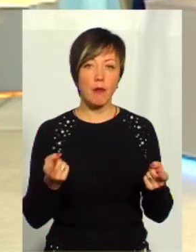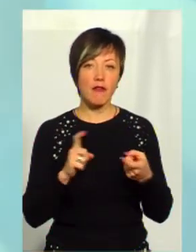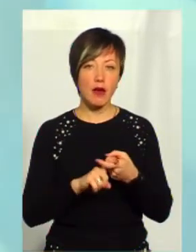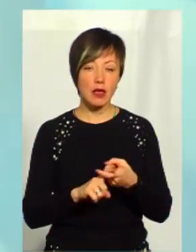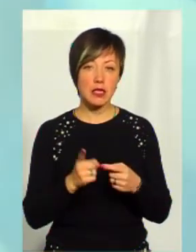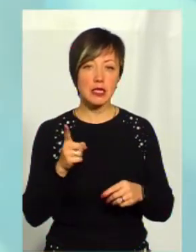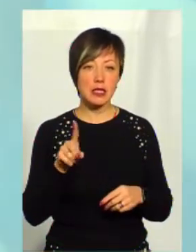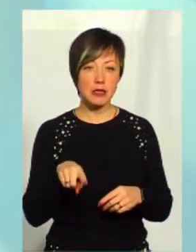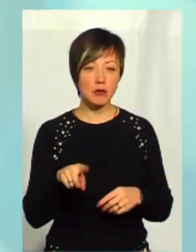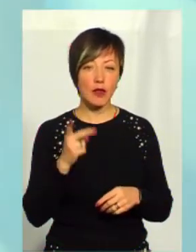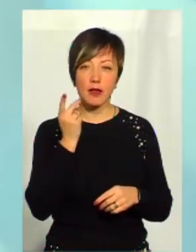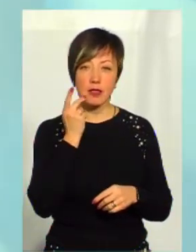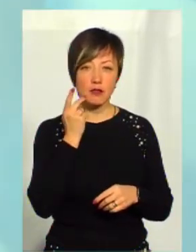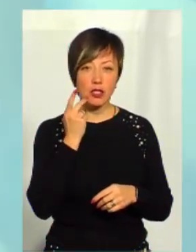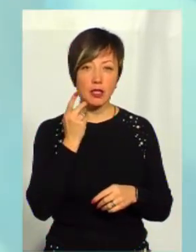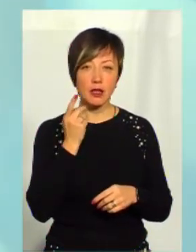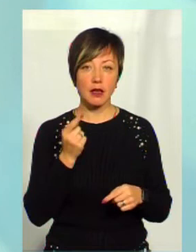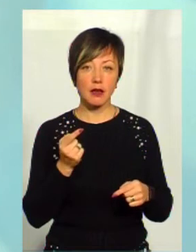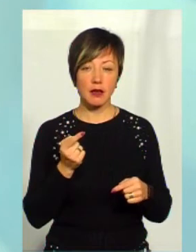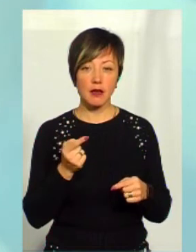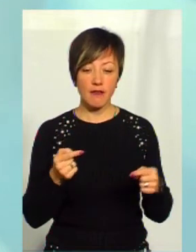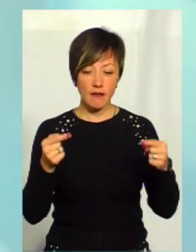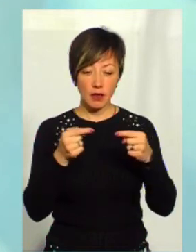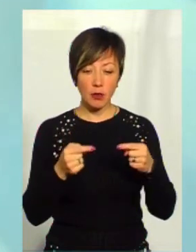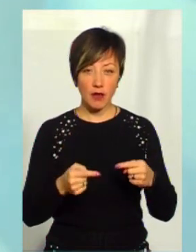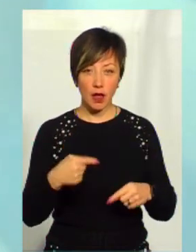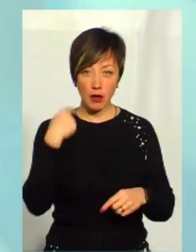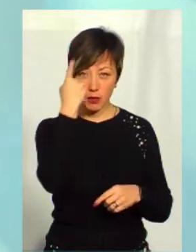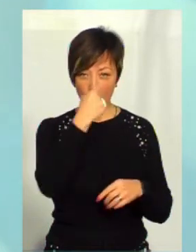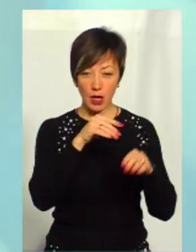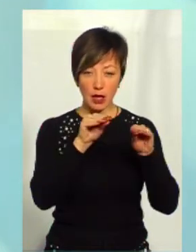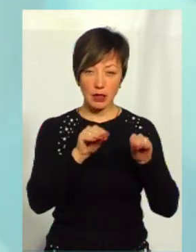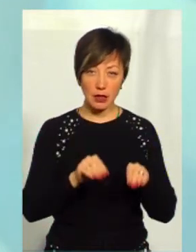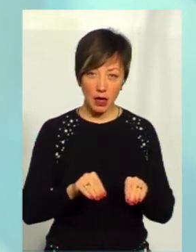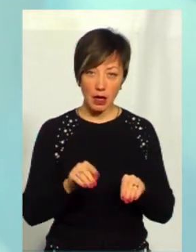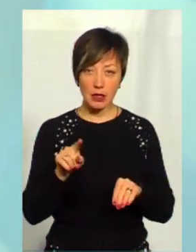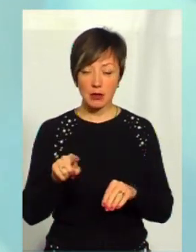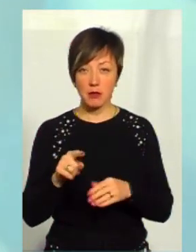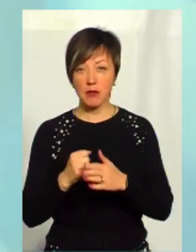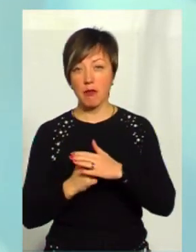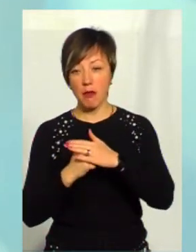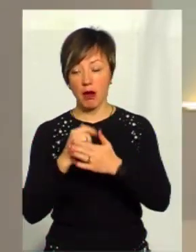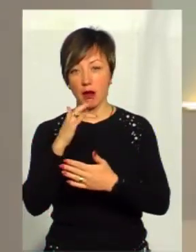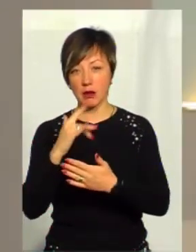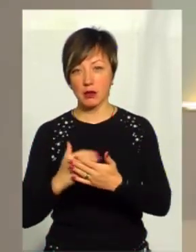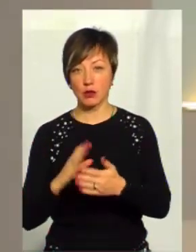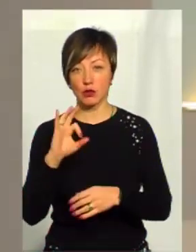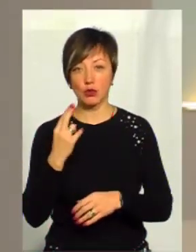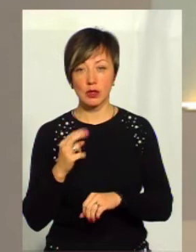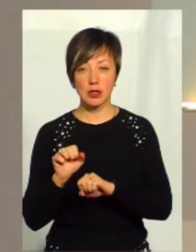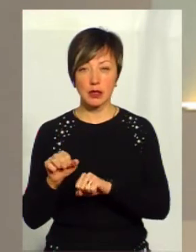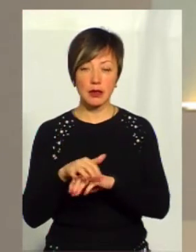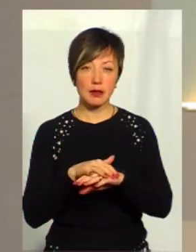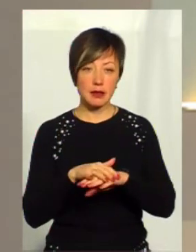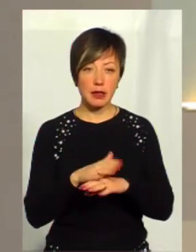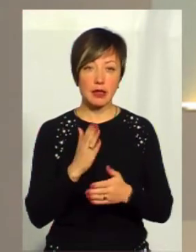що не завжди відповідають персональні дані людини тим даним, які є в базах соціального захисту населення,